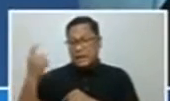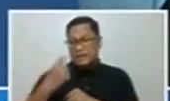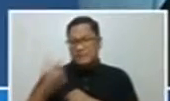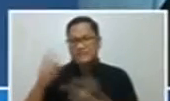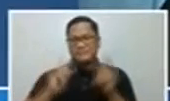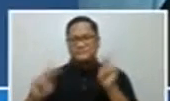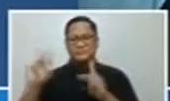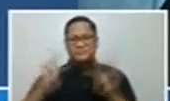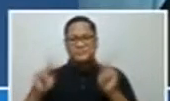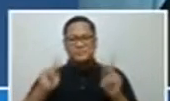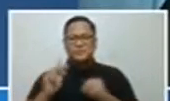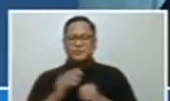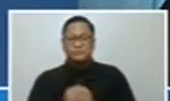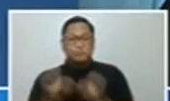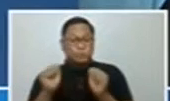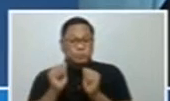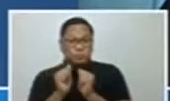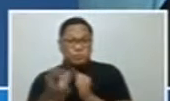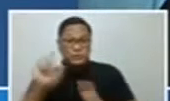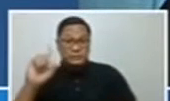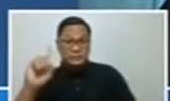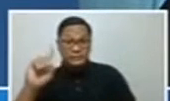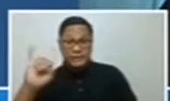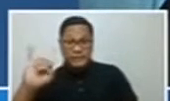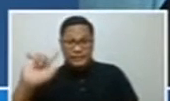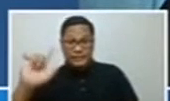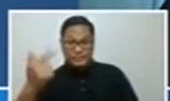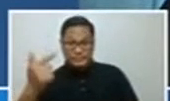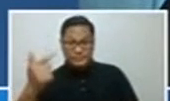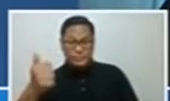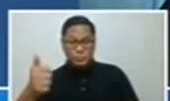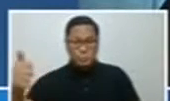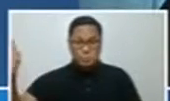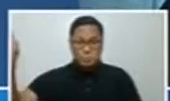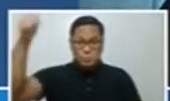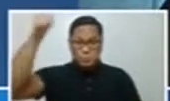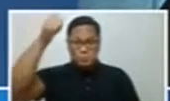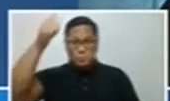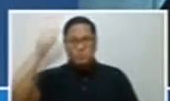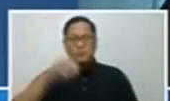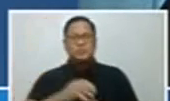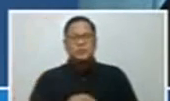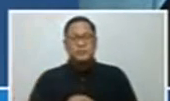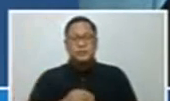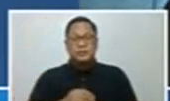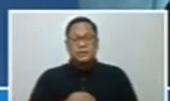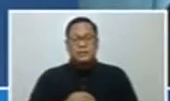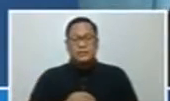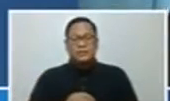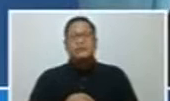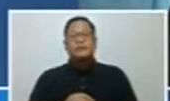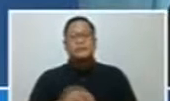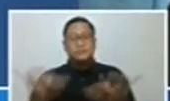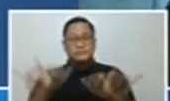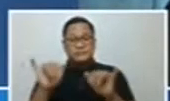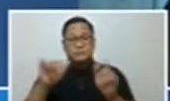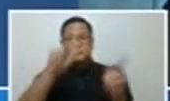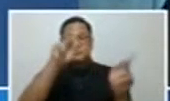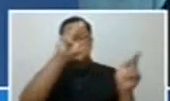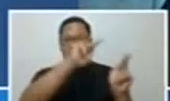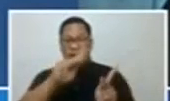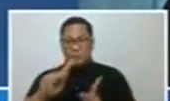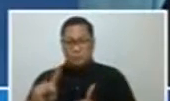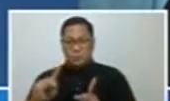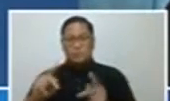Samantala, umapela si Senator Bongo sa Department of Social Welfare and Development at iba pang ahensya na pabilisin ang pagpapaabot